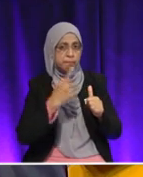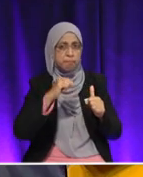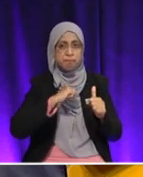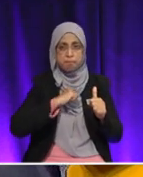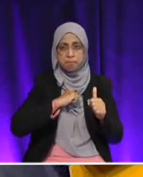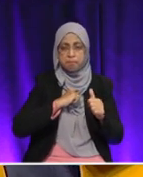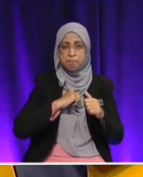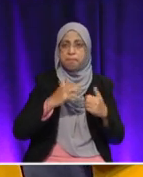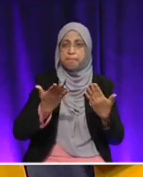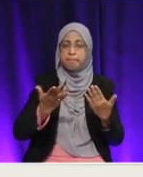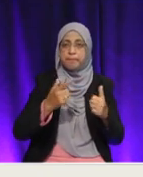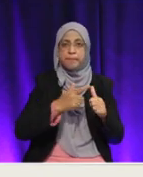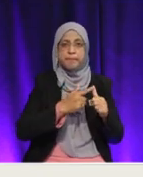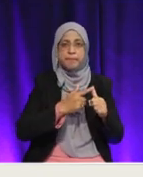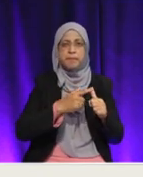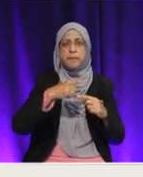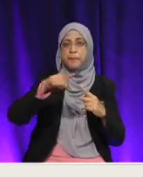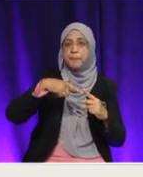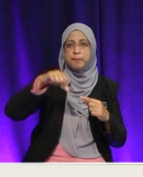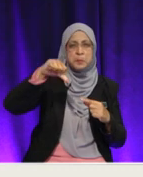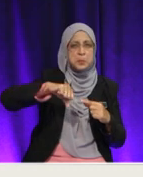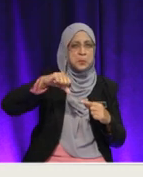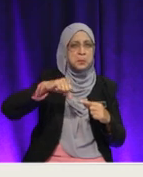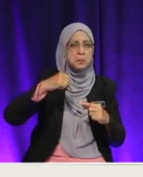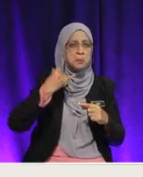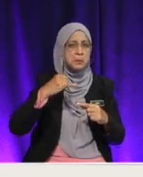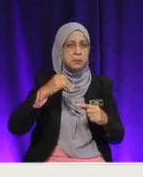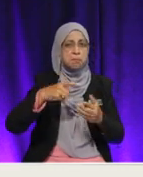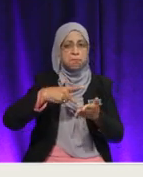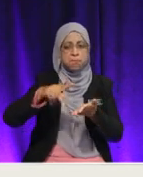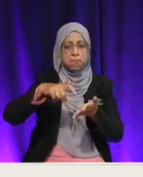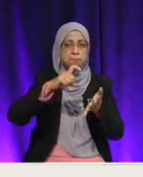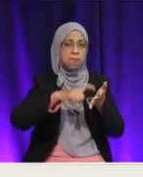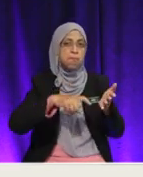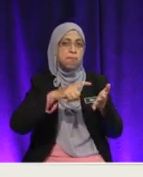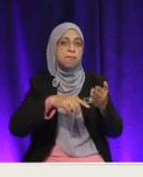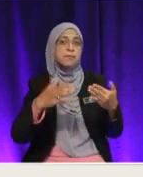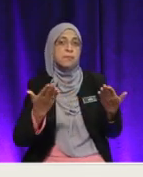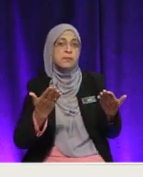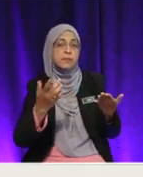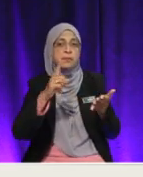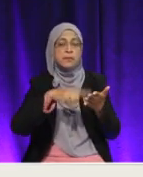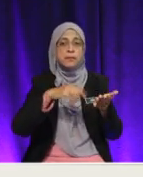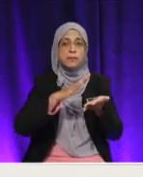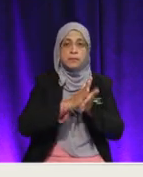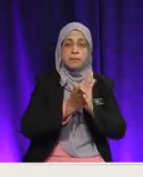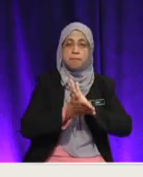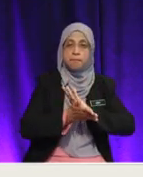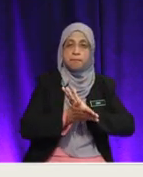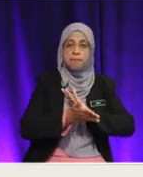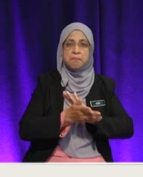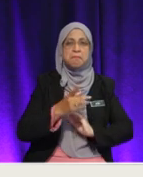murid-murid yang pertama apabila anda gagal melaksanakan hak Anda sebagai warga negara tidak akan